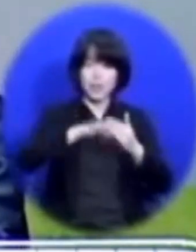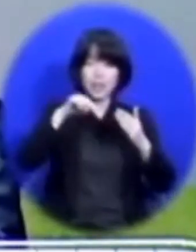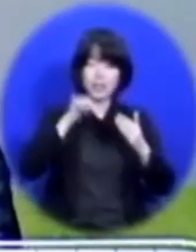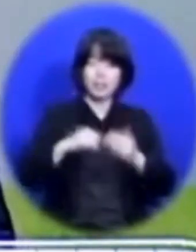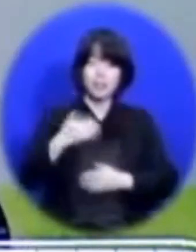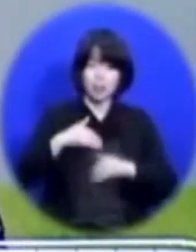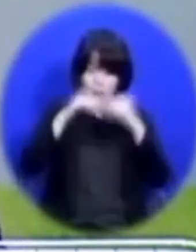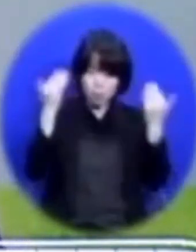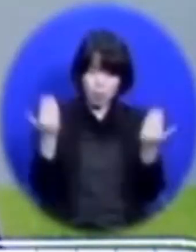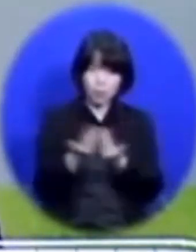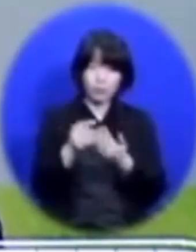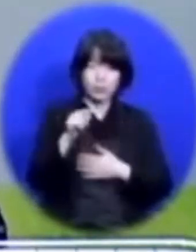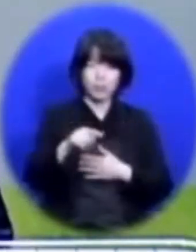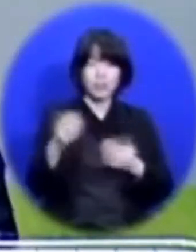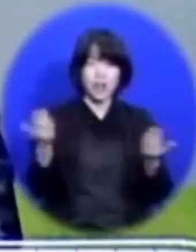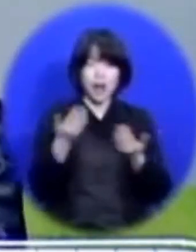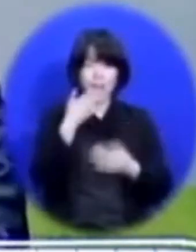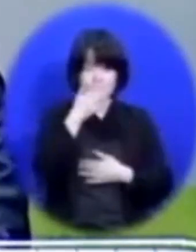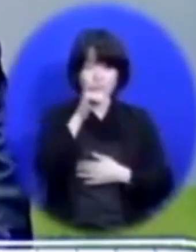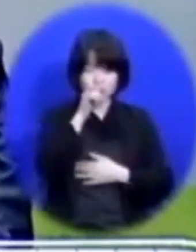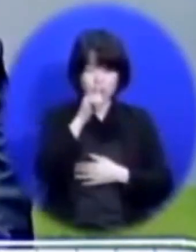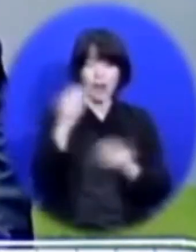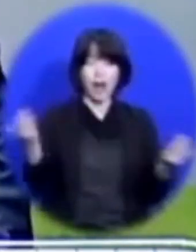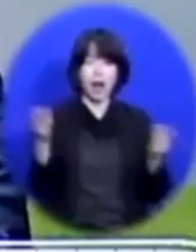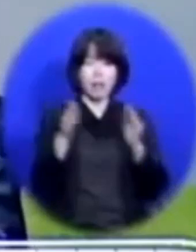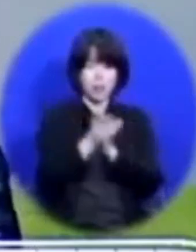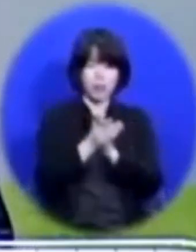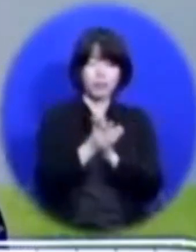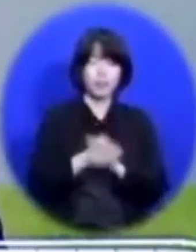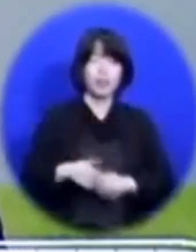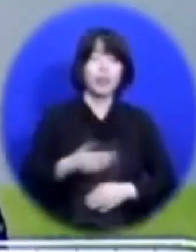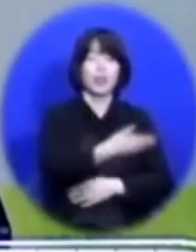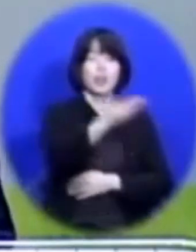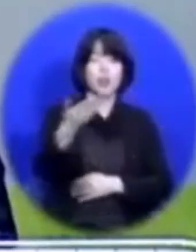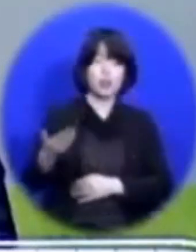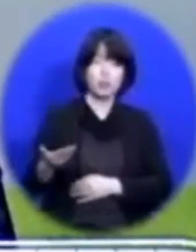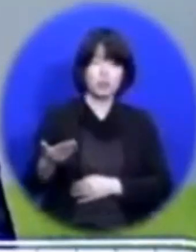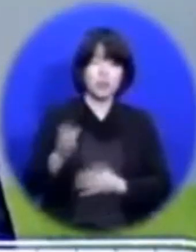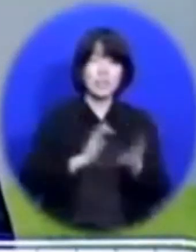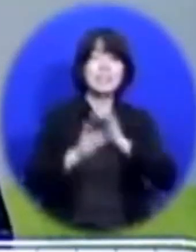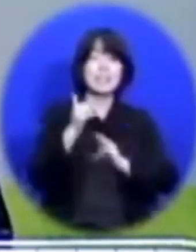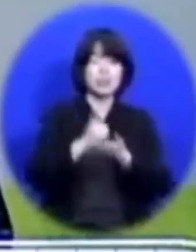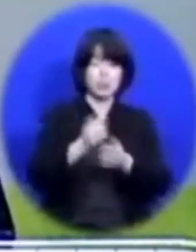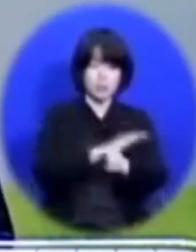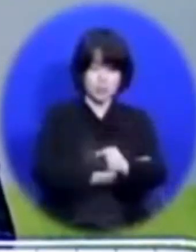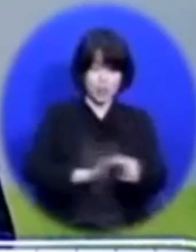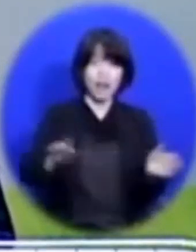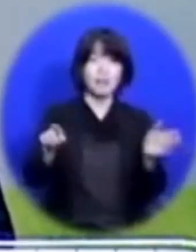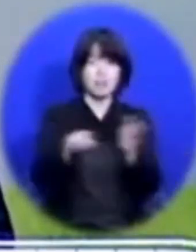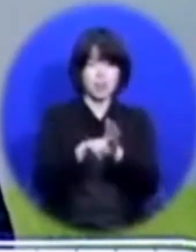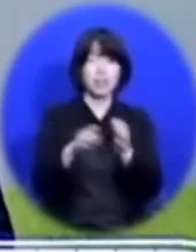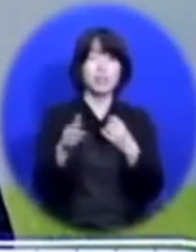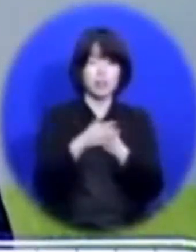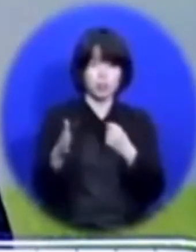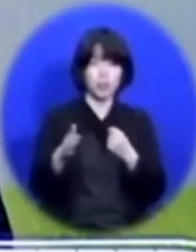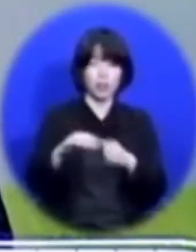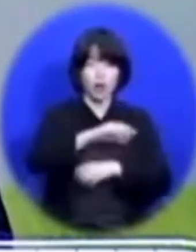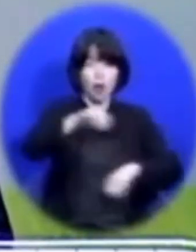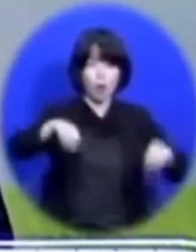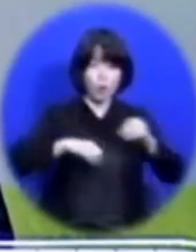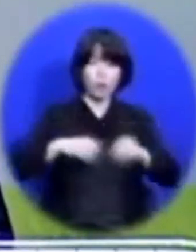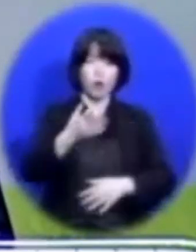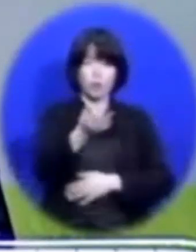나를강하게하시는그분을통해나는모든것을할수있습니다.아멘.여러분모두, 예수님을너무나잘믿기때문에 풍족하게